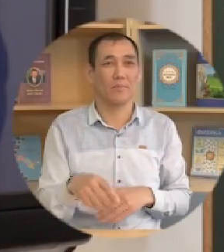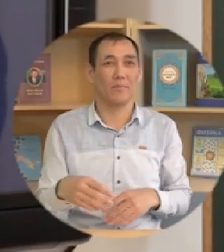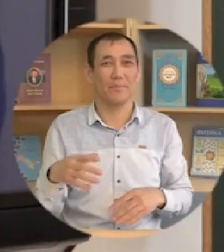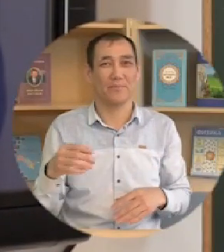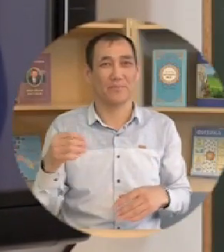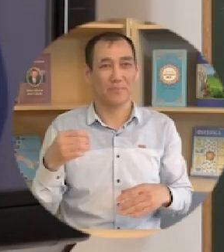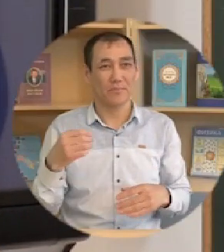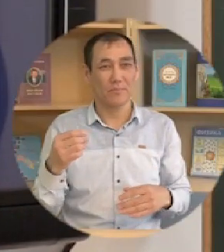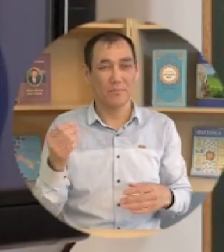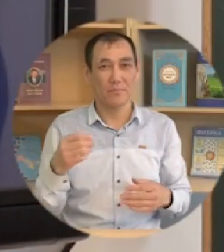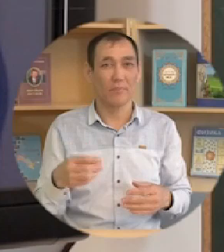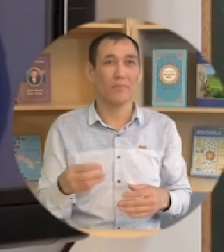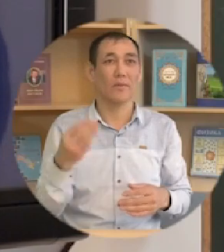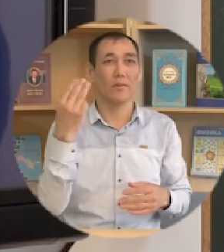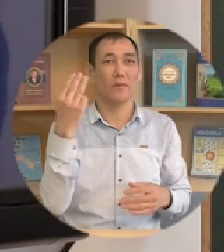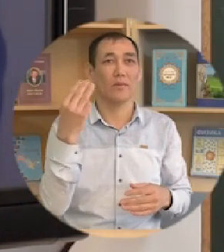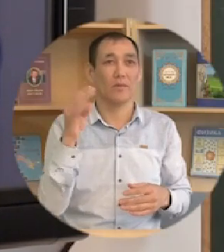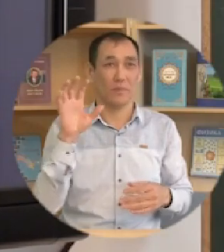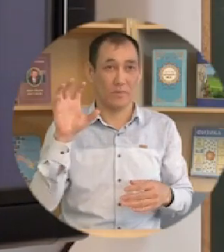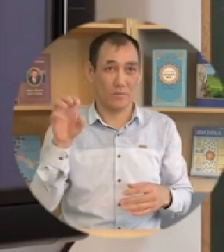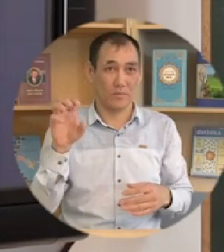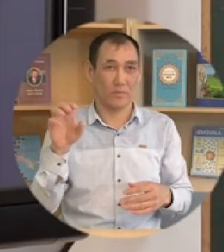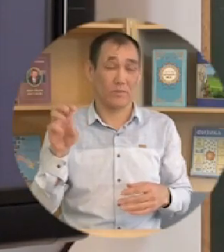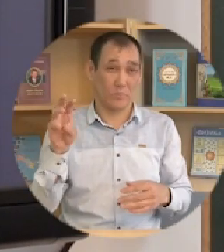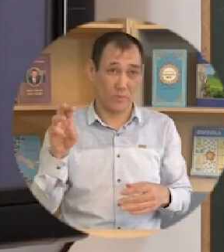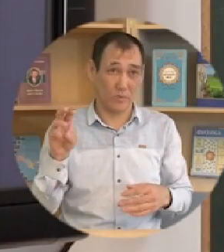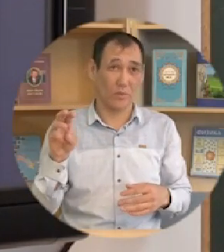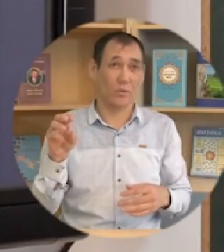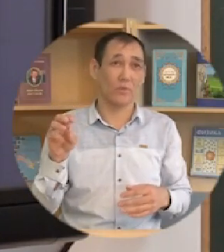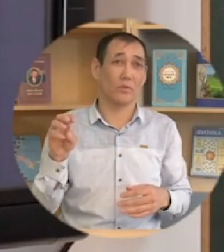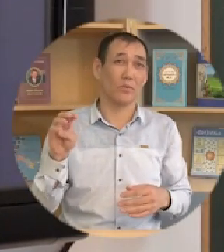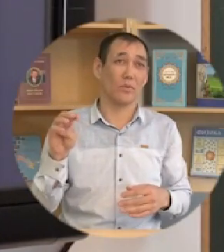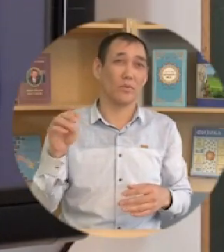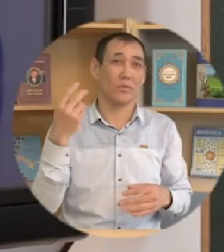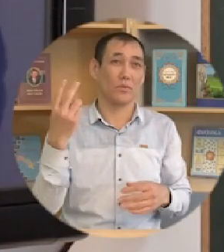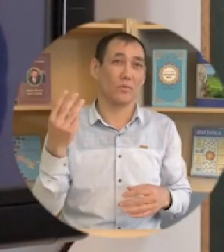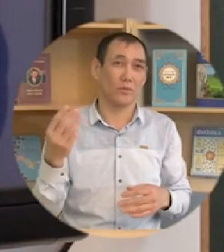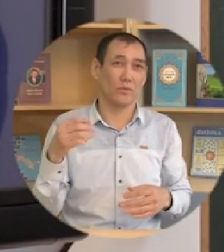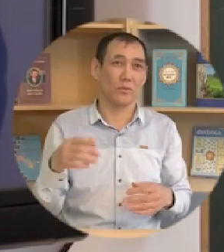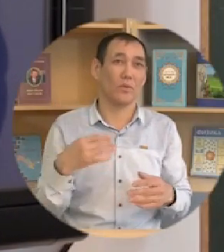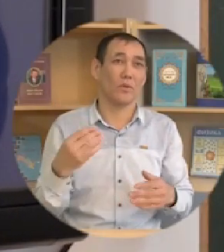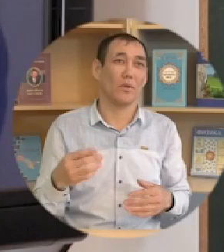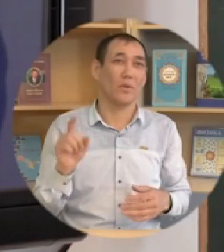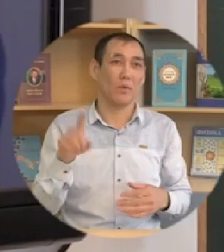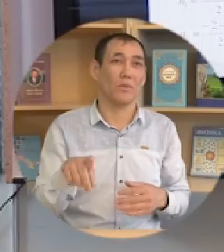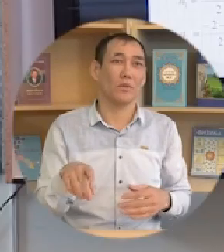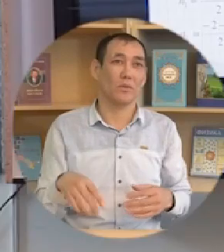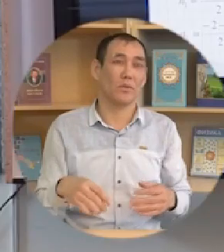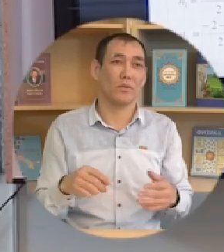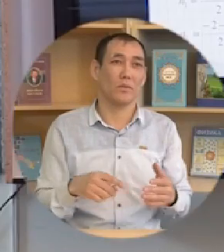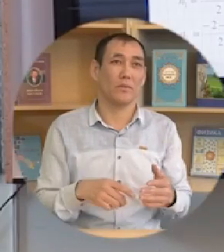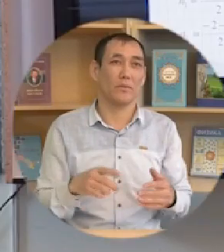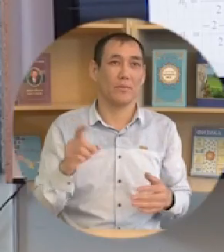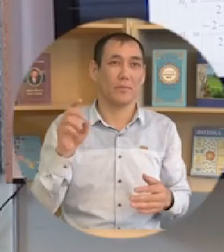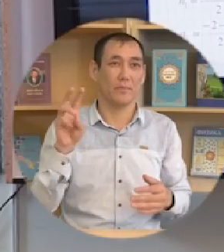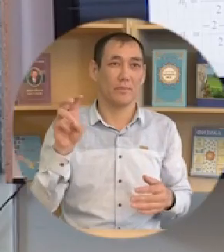сабақлығымыздағы 403-ші мәселе. Көбеймесі 255, 399-ға тең